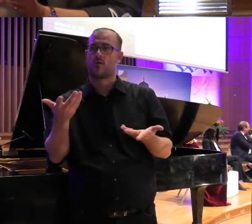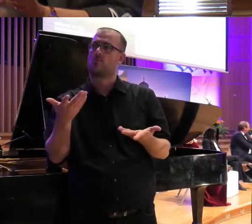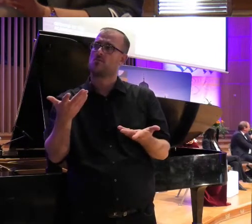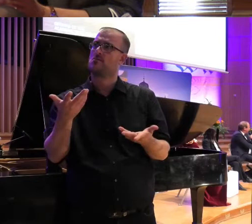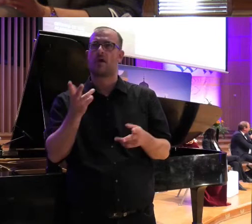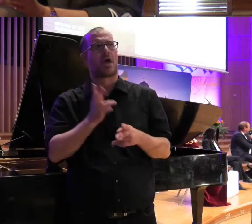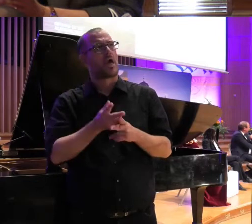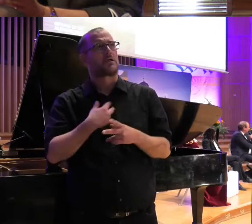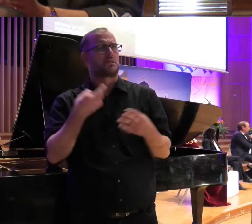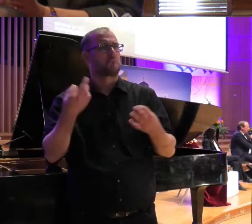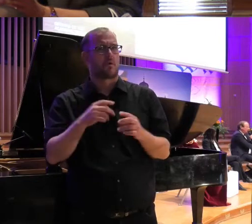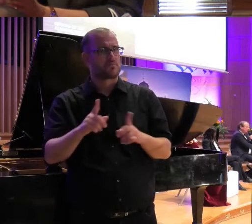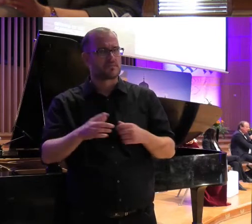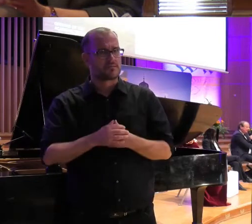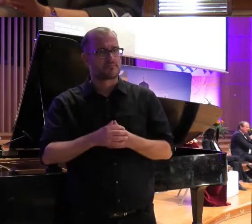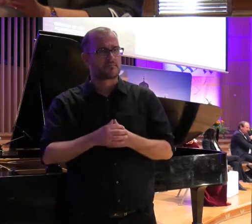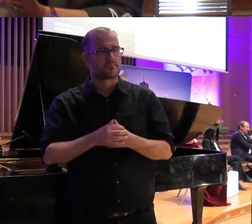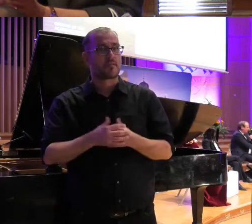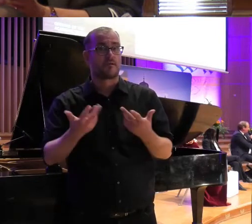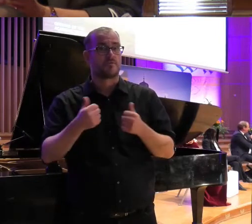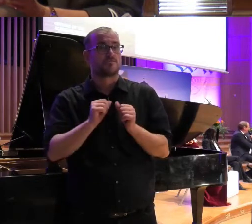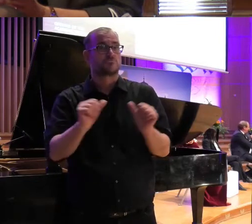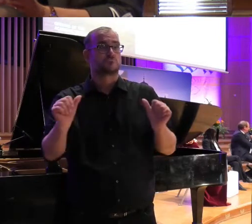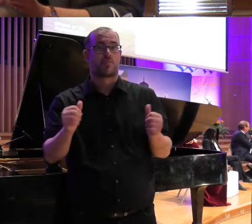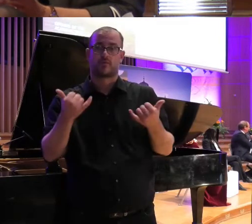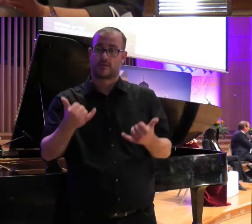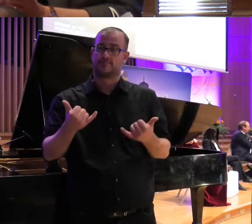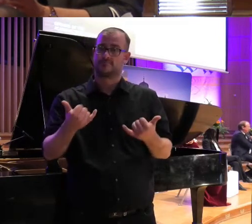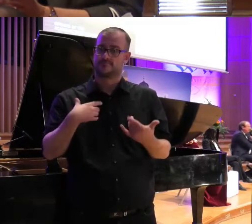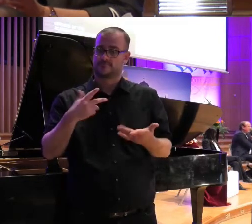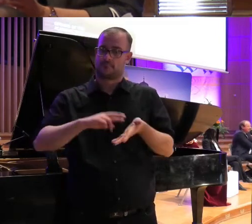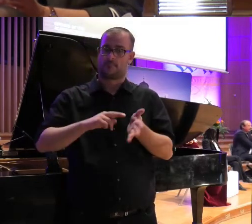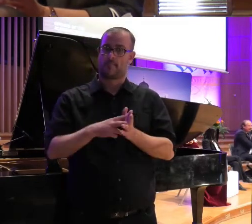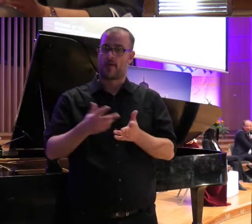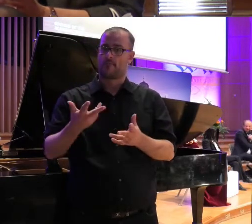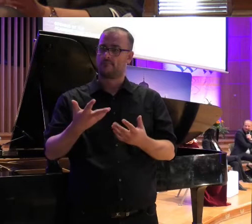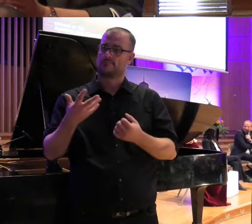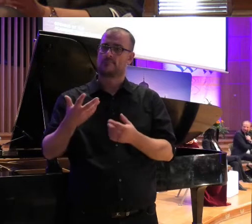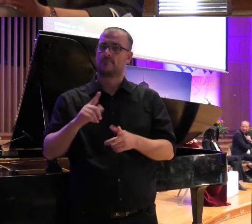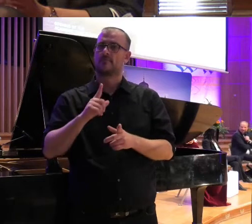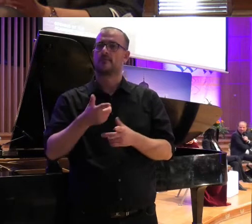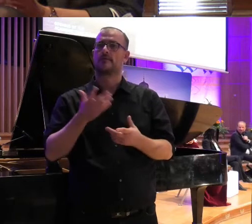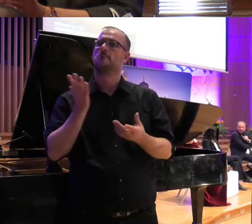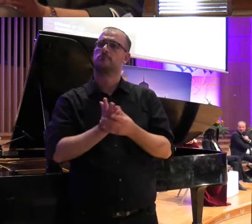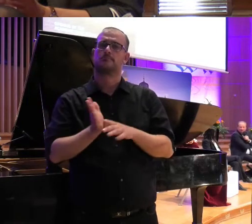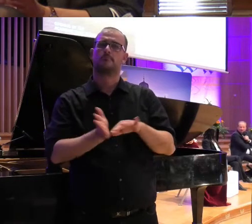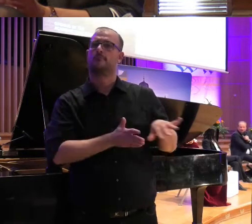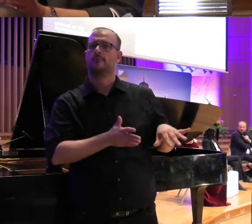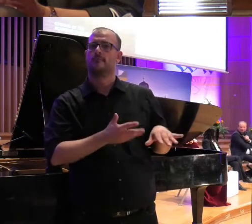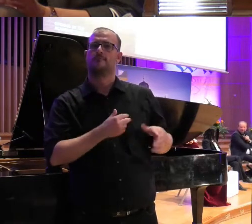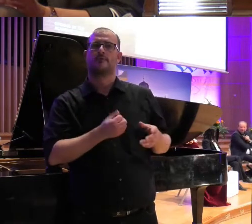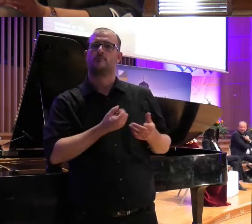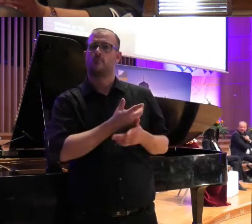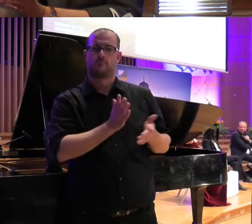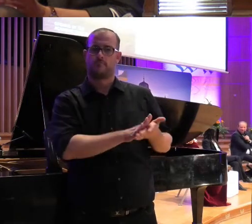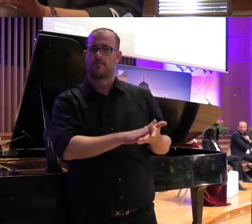hier nicht mehr. Und Gott sei Dank haben wir diese Pläne sozusagen ad acta gelegt. Und